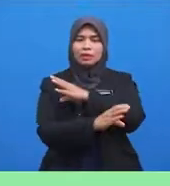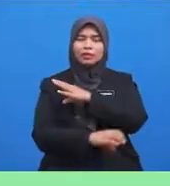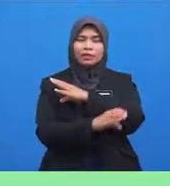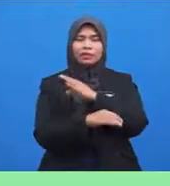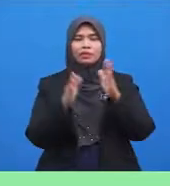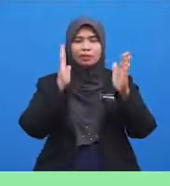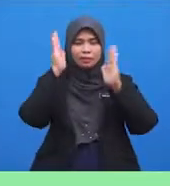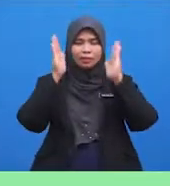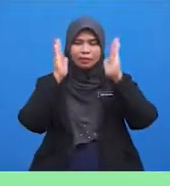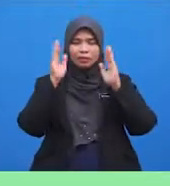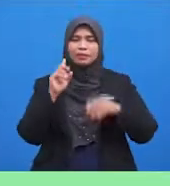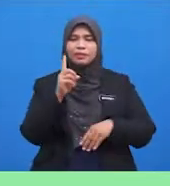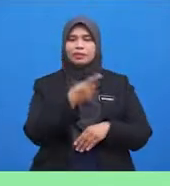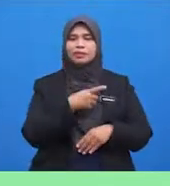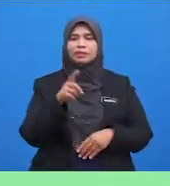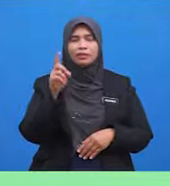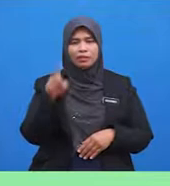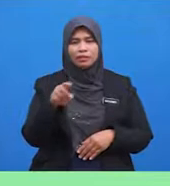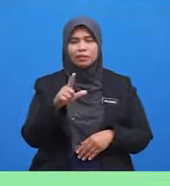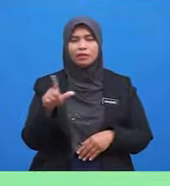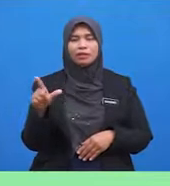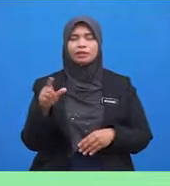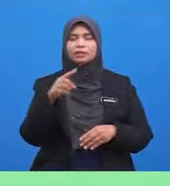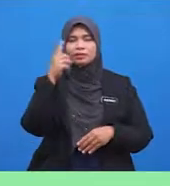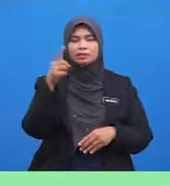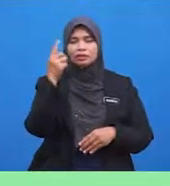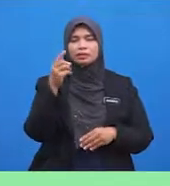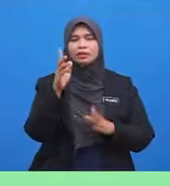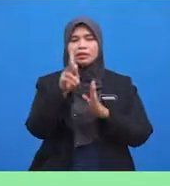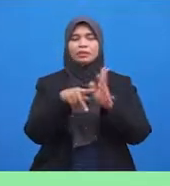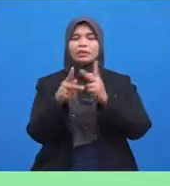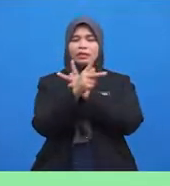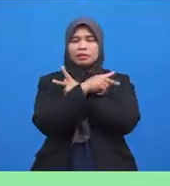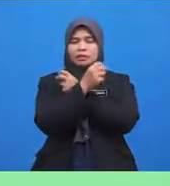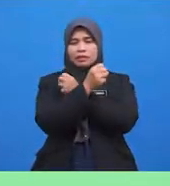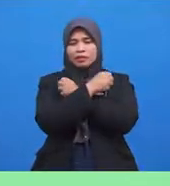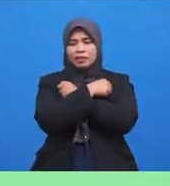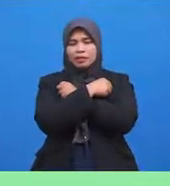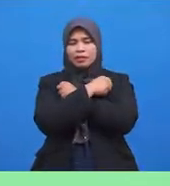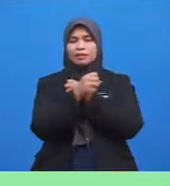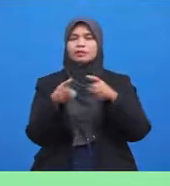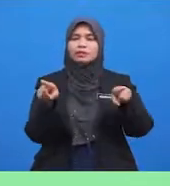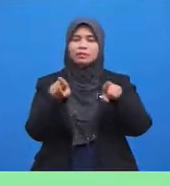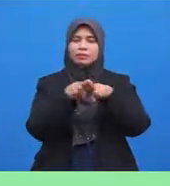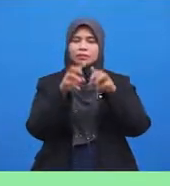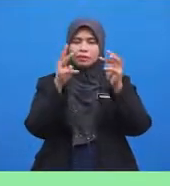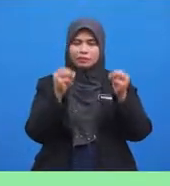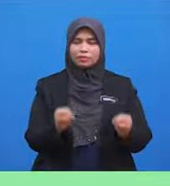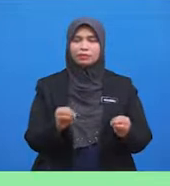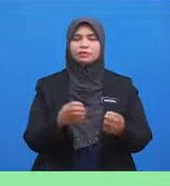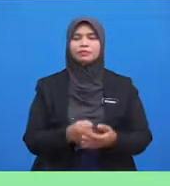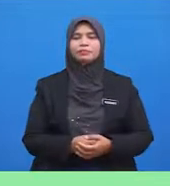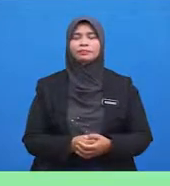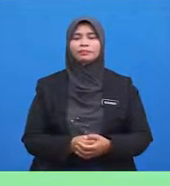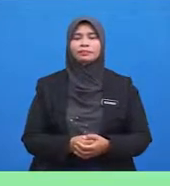Malaysia, kita hendaklah sentiasa berkasih sayang sesama manusia.